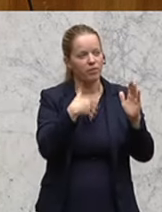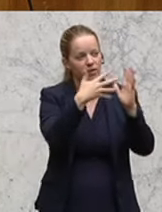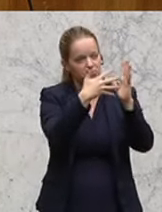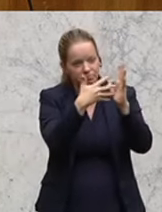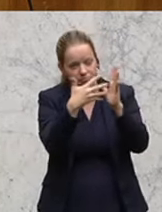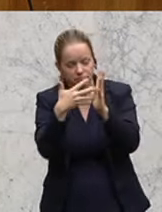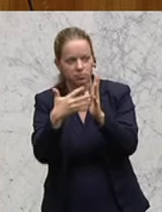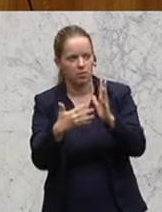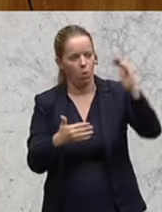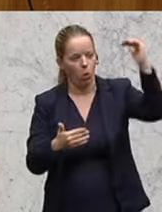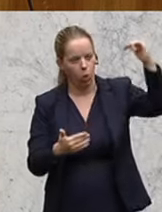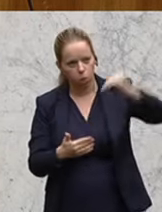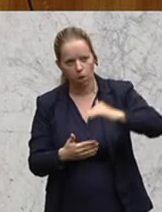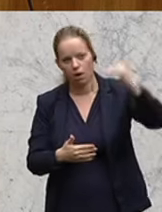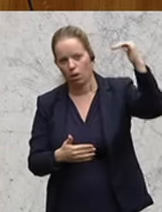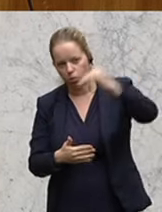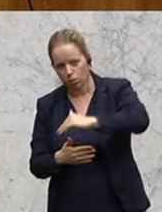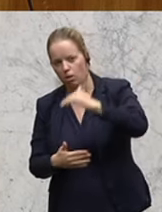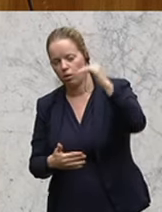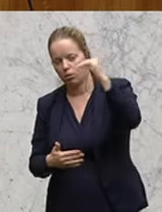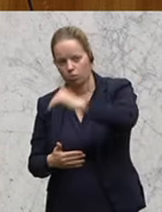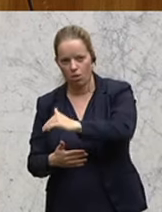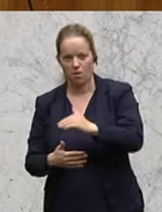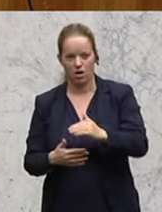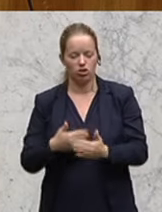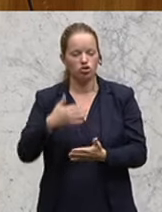wir nach vorne kommen sollten, nämlich Standortvergleiche.